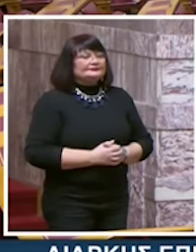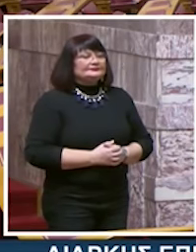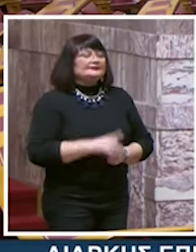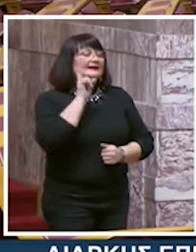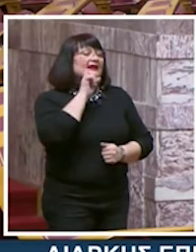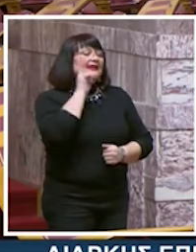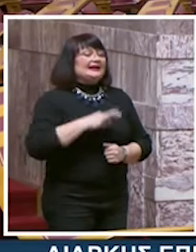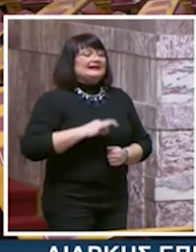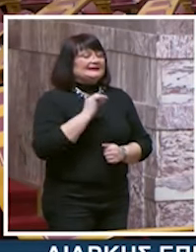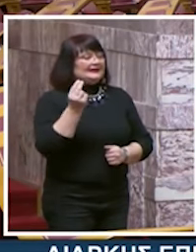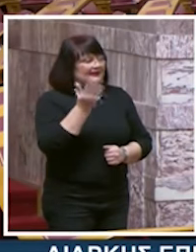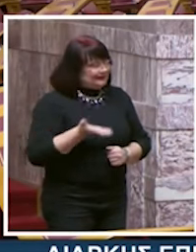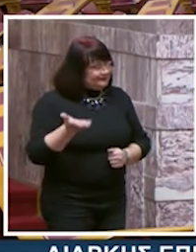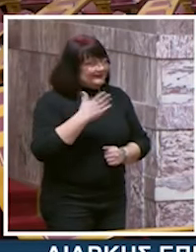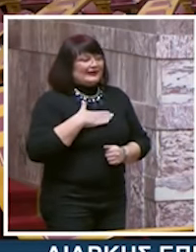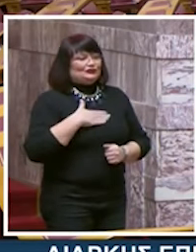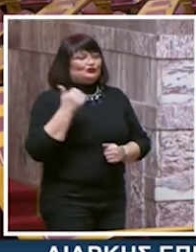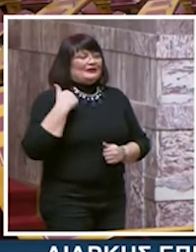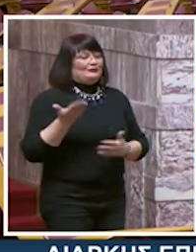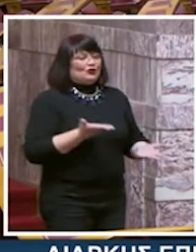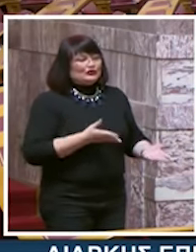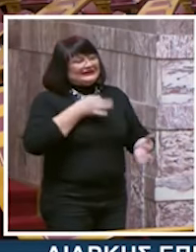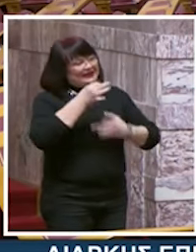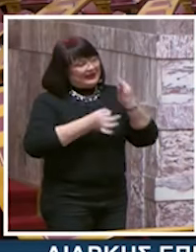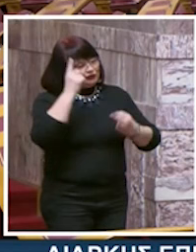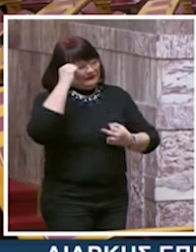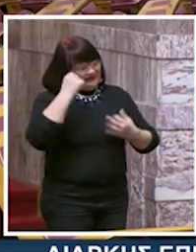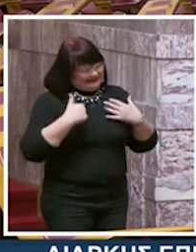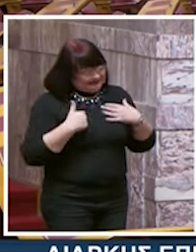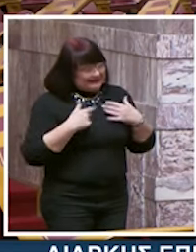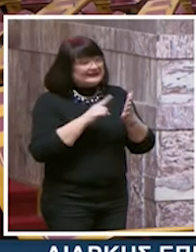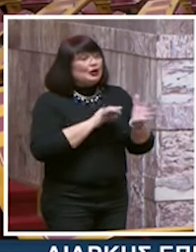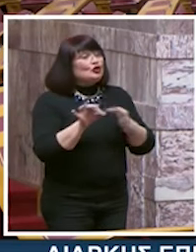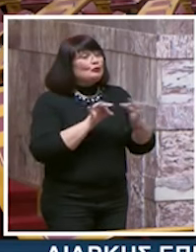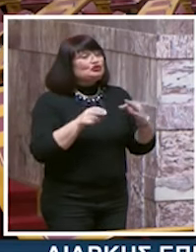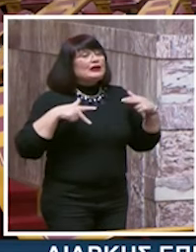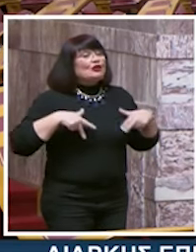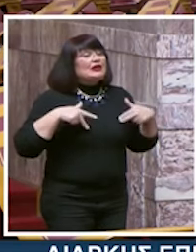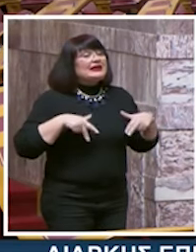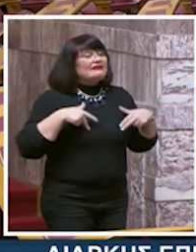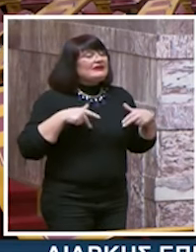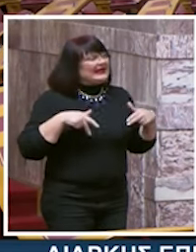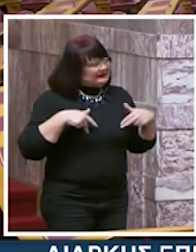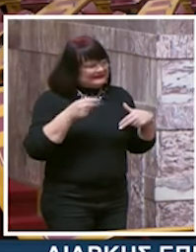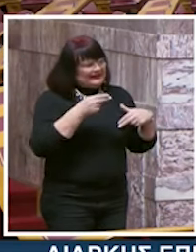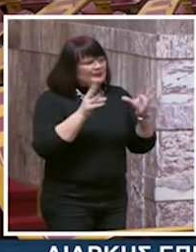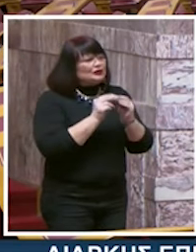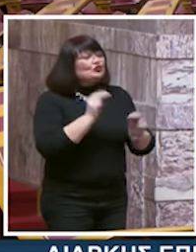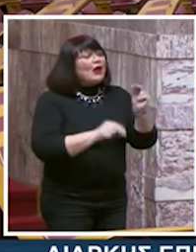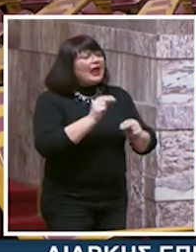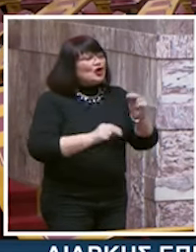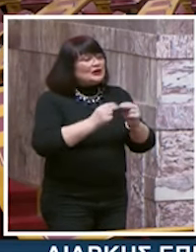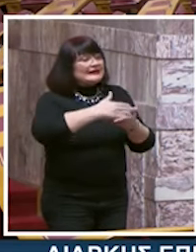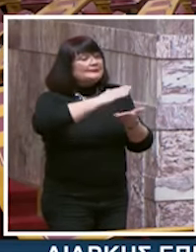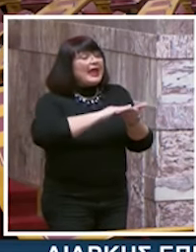Κυρίες και κύριοι, ευχαριστούμε για την πρόσκληση, προκειμένου να τοποθετηθούμε και εμείς στο νομοσχέδιο της κυβέρνησης για το θέμα της επιστολικής ψήφου.